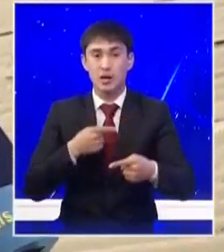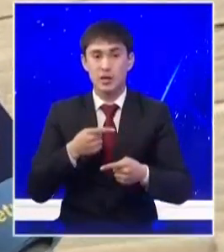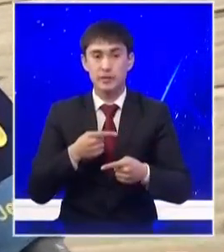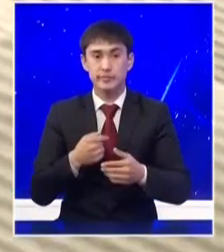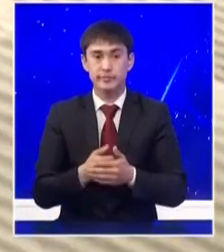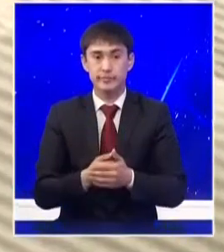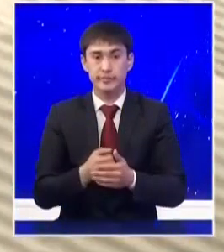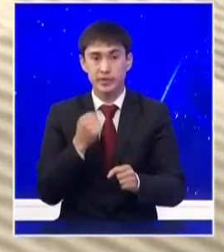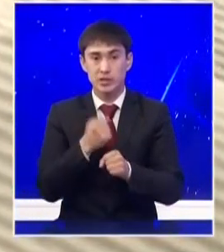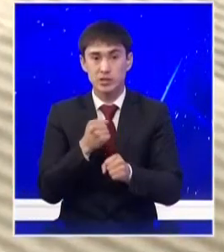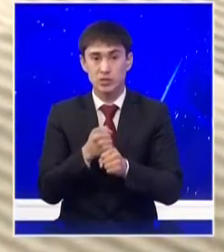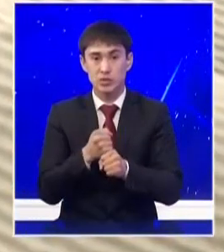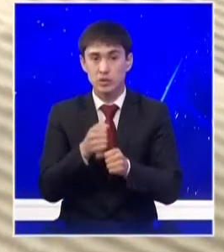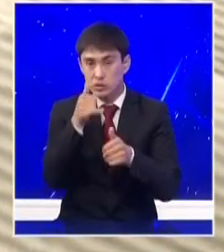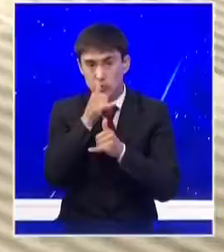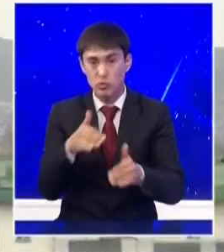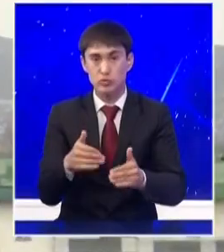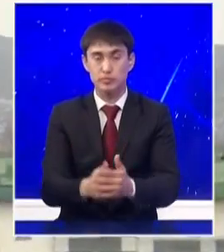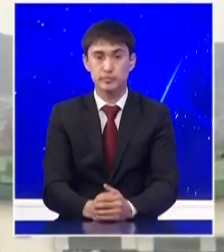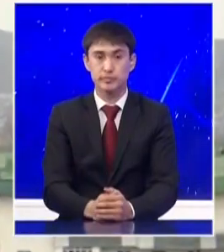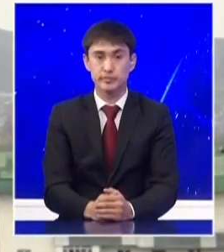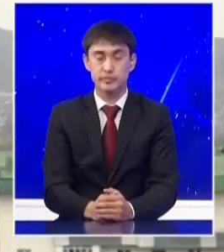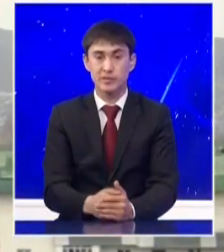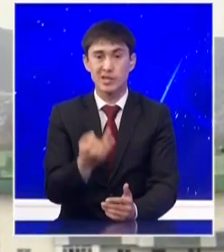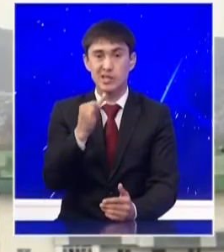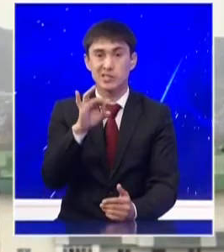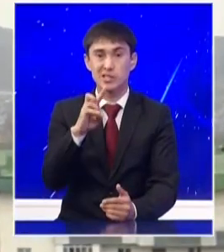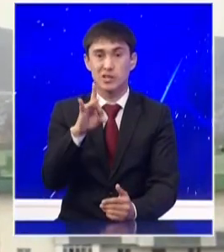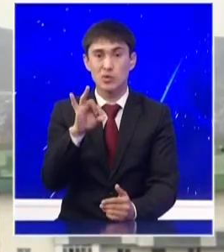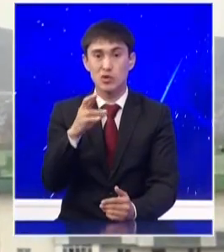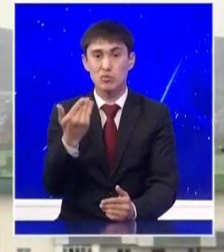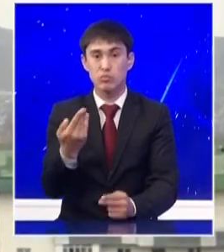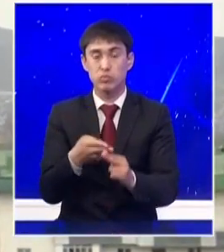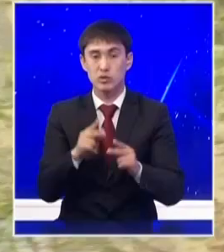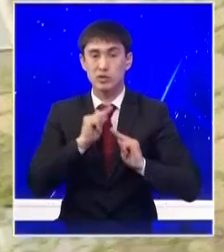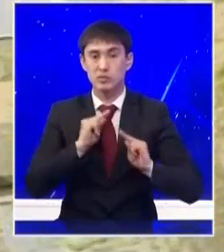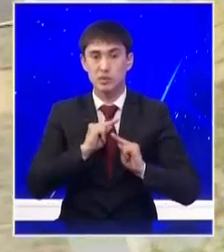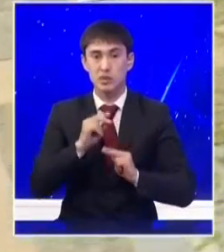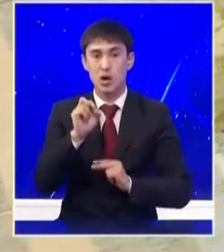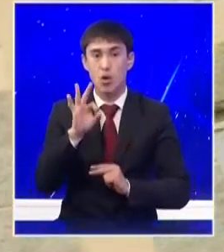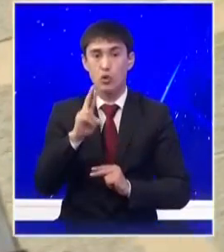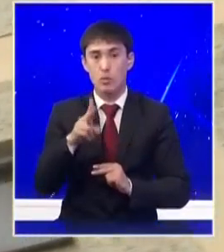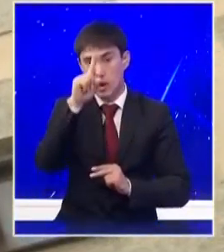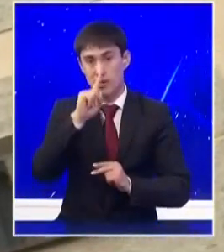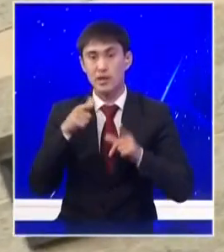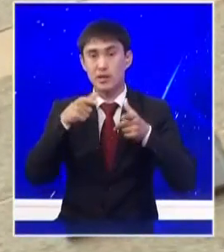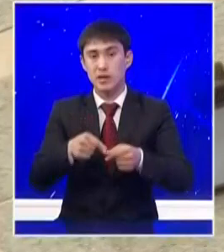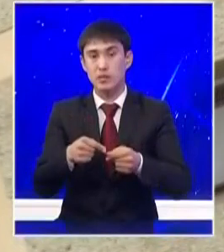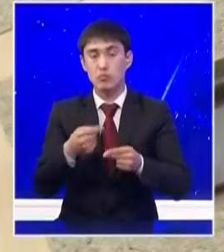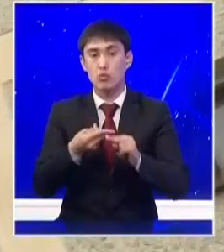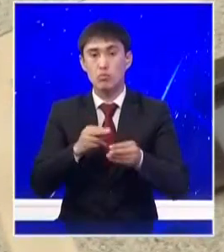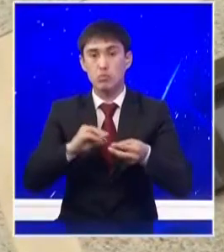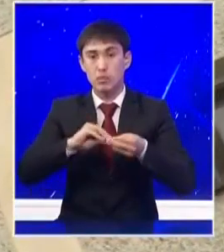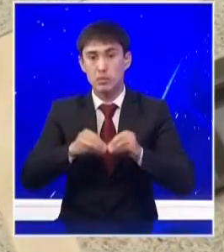сондай жасалу қолдан келмейді біздің. Исатай Төлегенұлы бұл қызметке қазан айында келген. Жұмысқа кіре салысымен осы мәселені